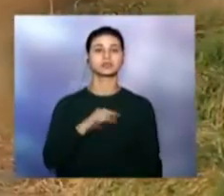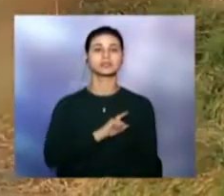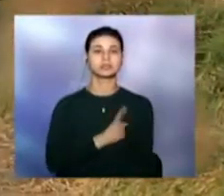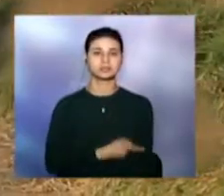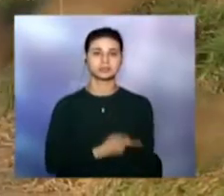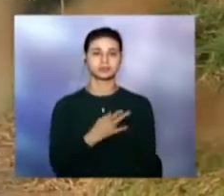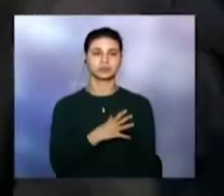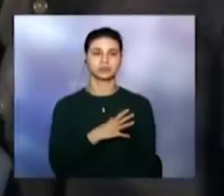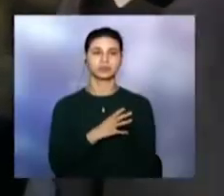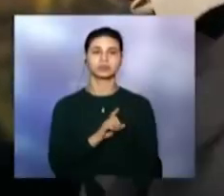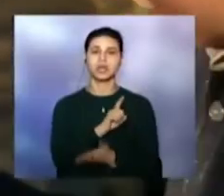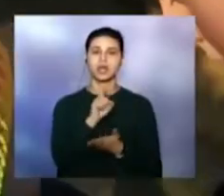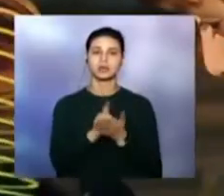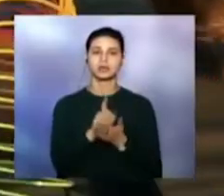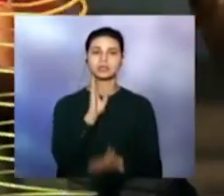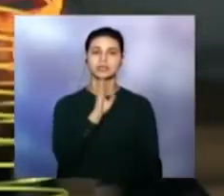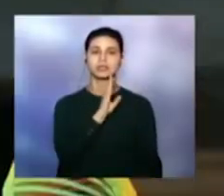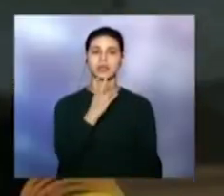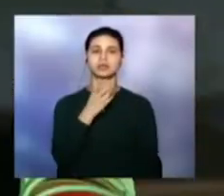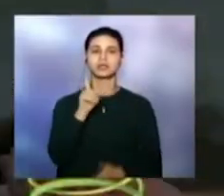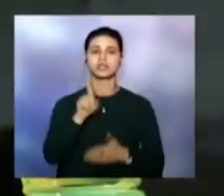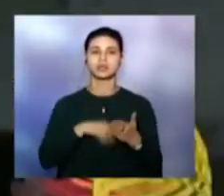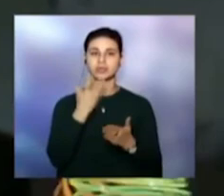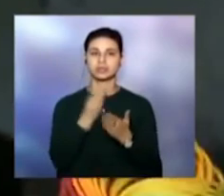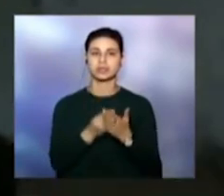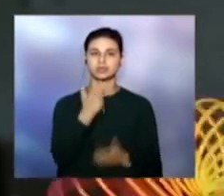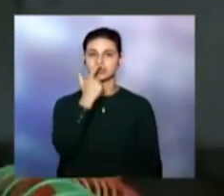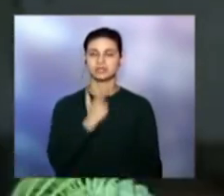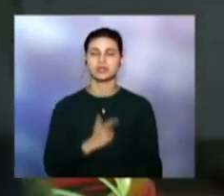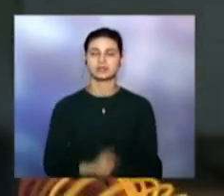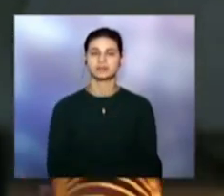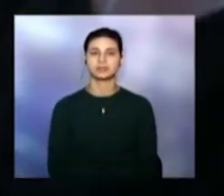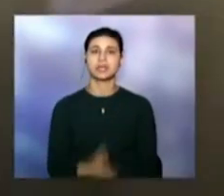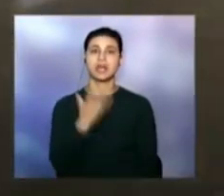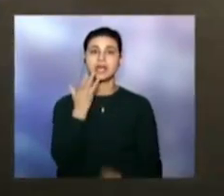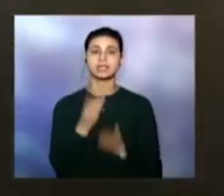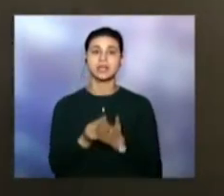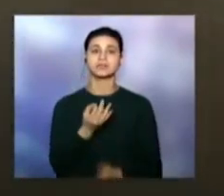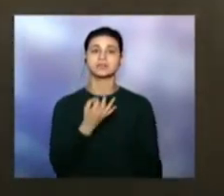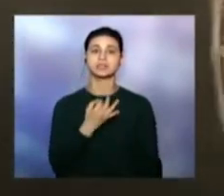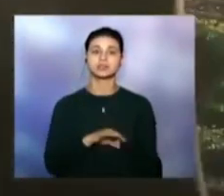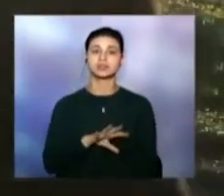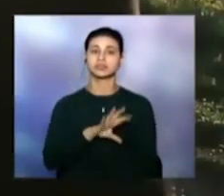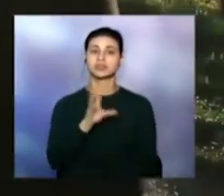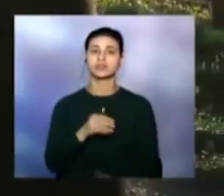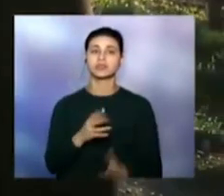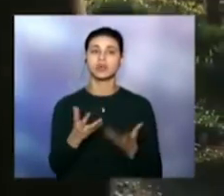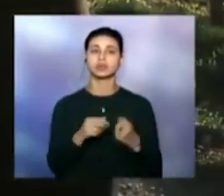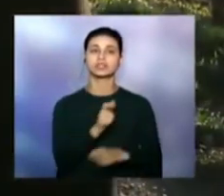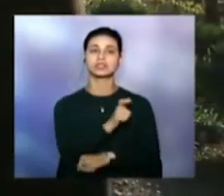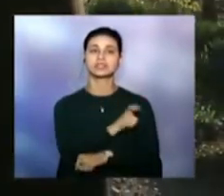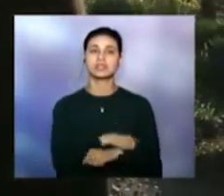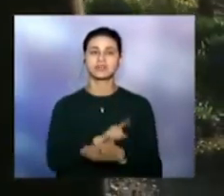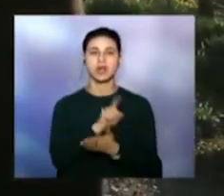დედასატურა აუცილებლად უნდა ჯეროდეთ საკუთარი თავის, თავისი შვილის და პირველ რიგში ყველა ოჯახის წევრი უნდა